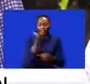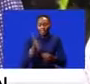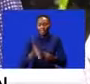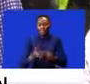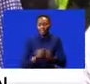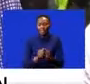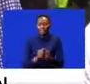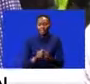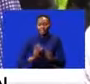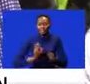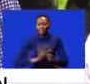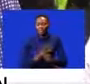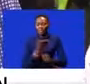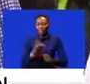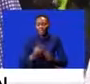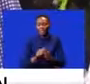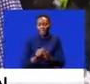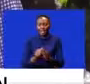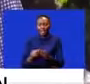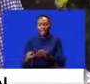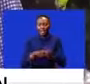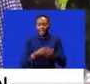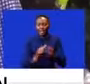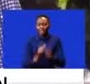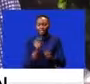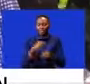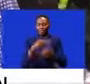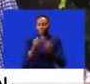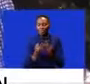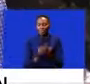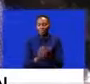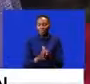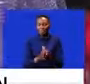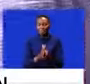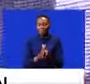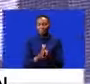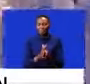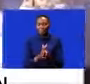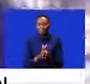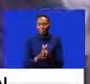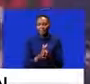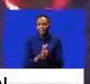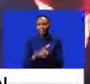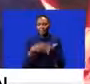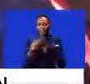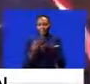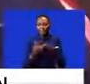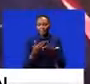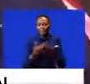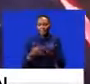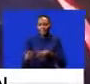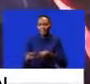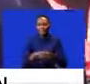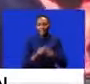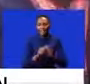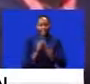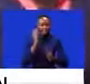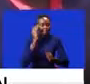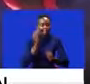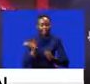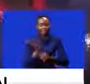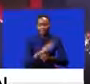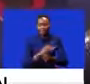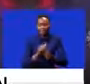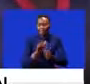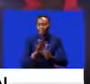lover of drama, wan kaka ka partners, wan kaka stakeholders. Erokamano. Erokamano ahinya Nelly, mana kaka iwinjo no ero oywa ji mowuok e skunde